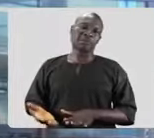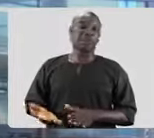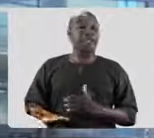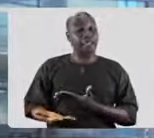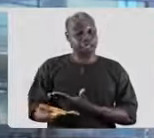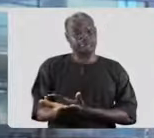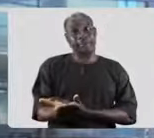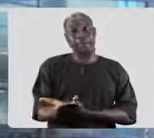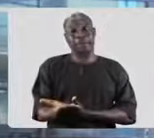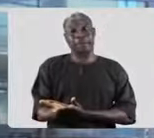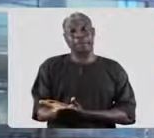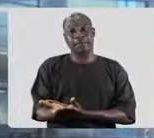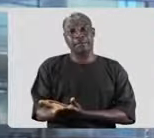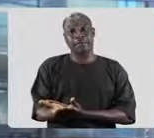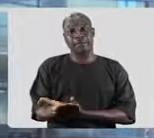Anopai,